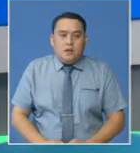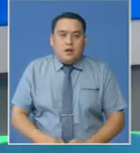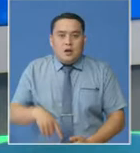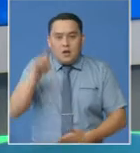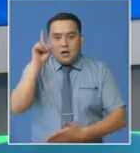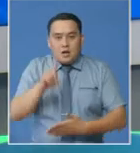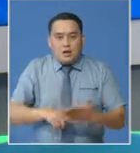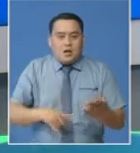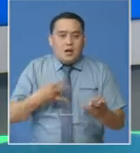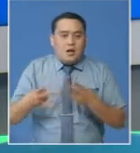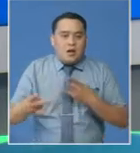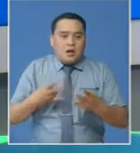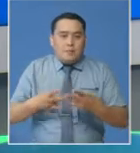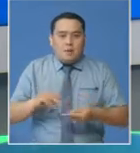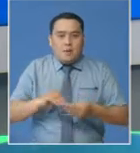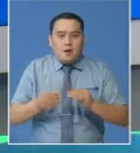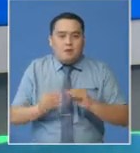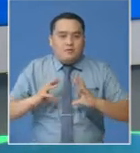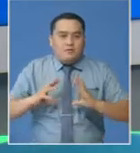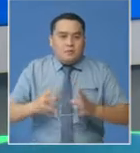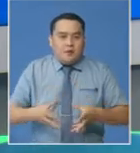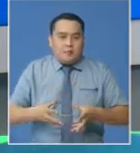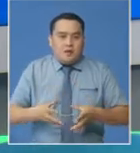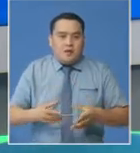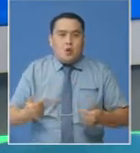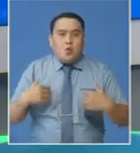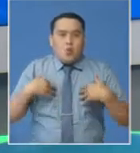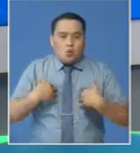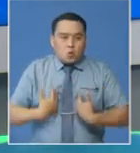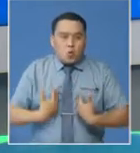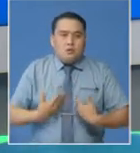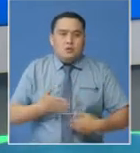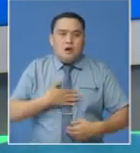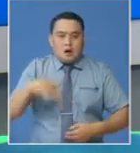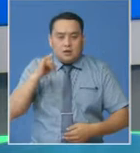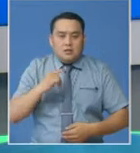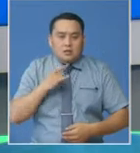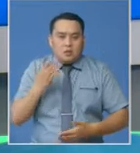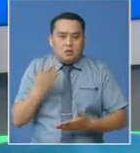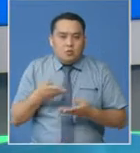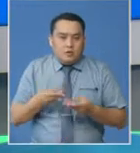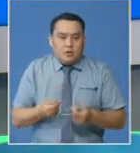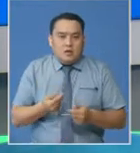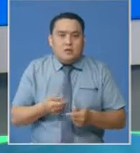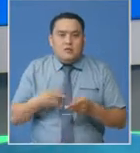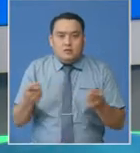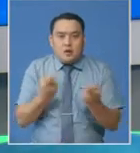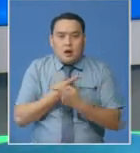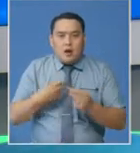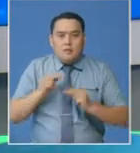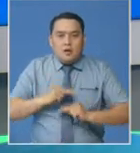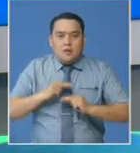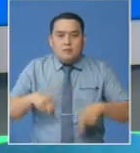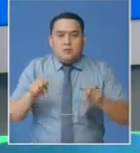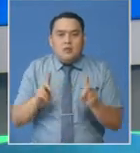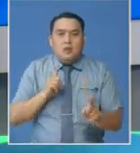Религиозный экстремизм и терроризм – проблема всего мира. Такие угрозы, к сожалению, не чужды и Казахстану. Об этом заявили сотрудники ведомства на